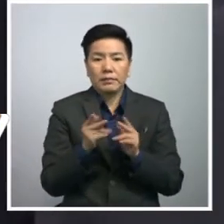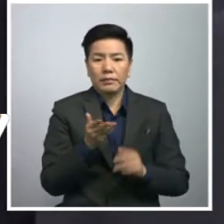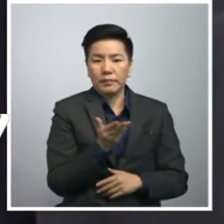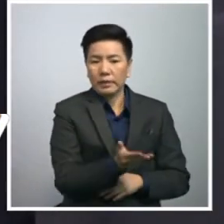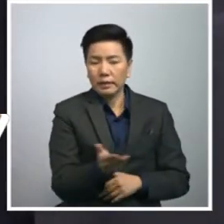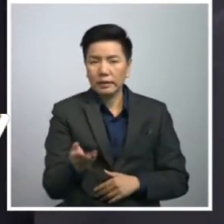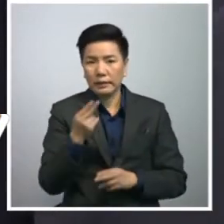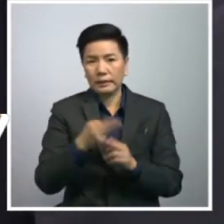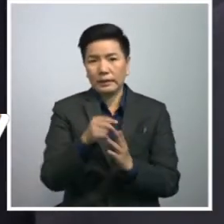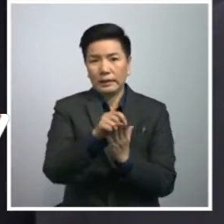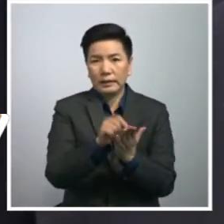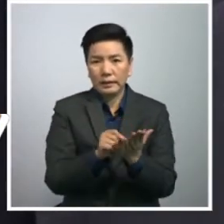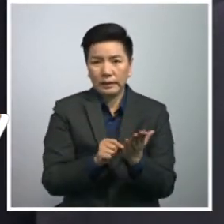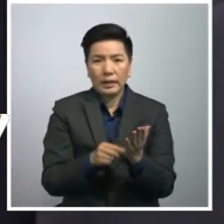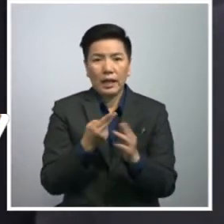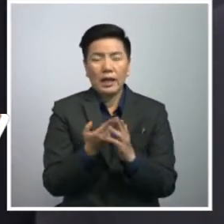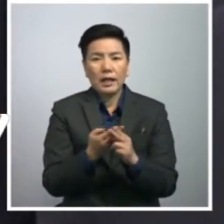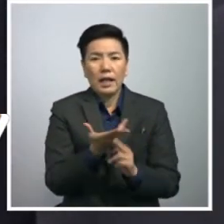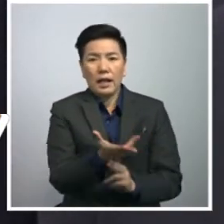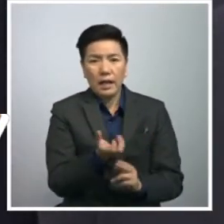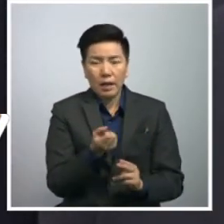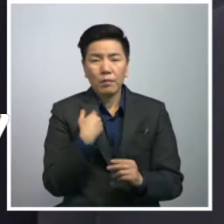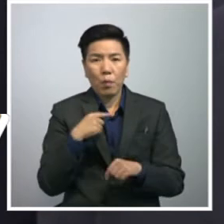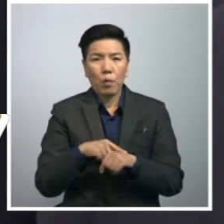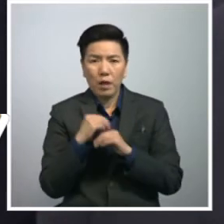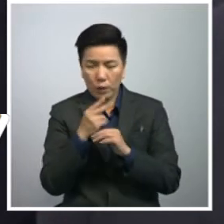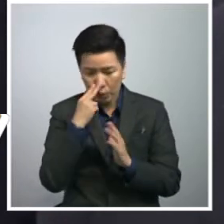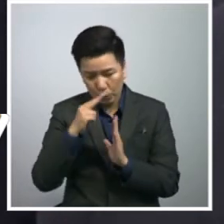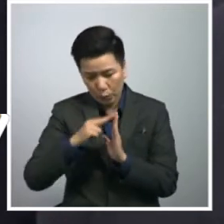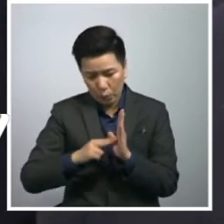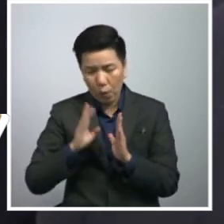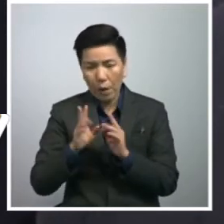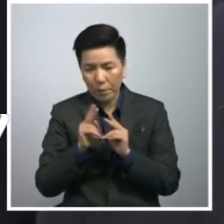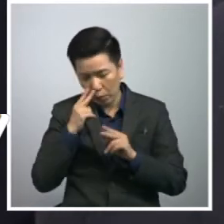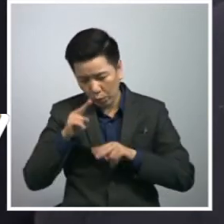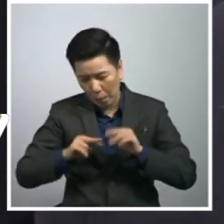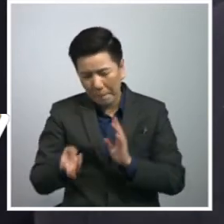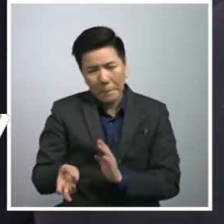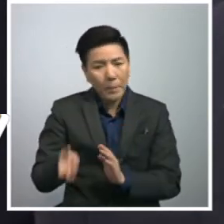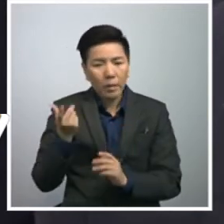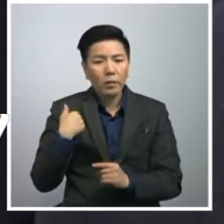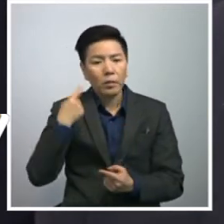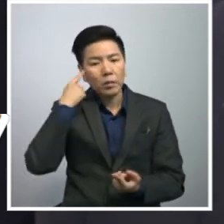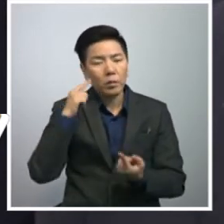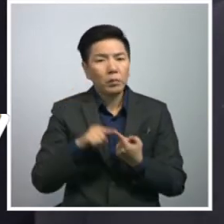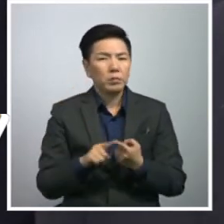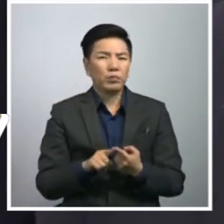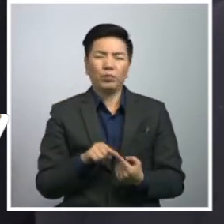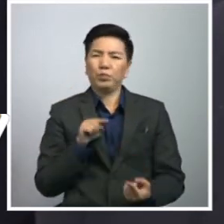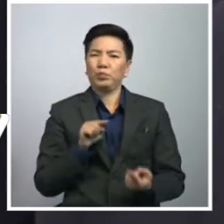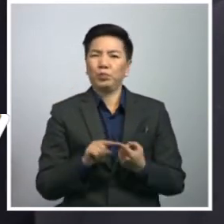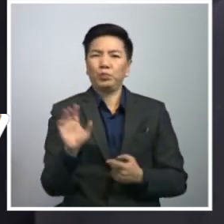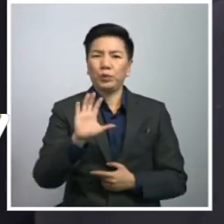นลงชื่อก่อนรับเอกสารรวมไปถึงบีบเวลาการดูเอกสารของคณะกรรมาธิการซึ่งเห็นได้ว่าเป็นเรื่องที่ไม่เหมาะส